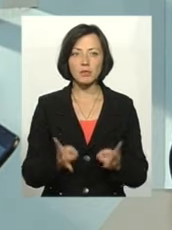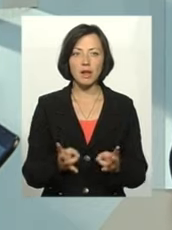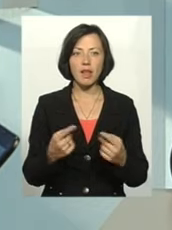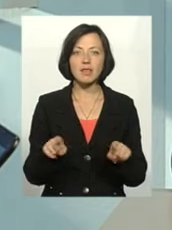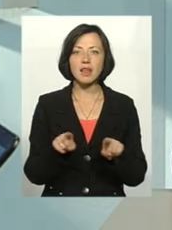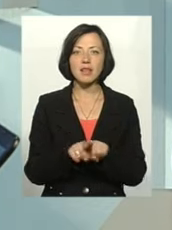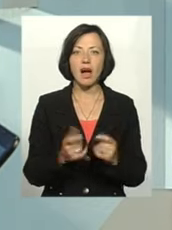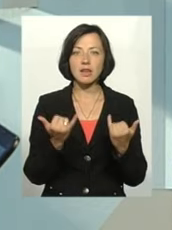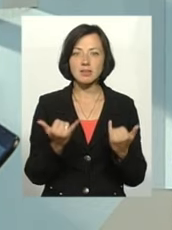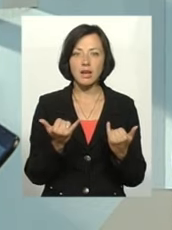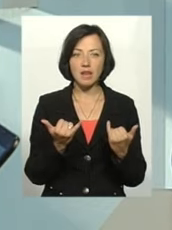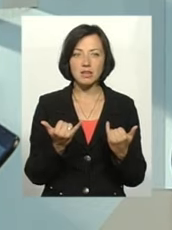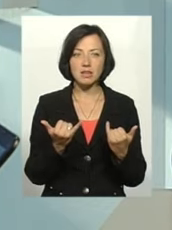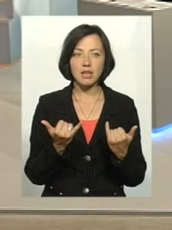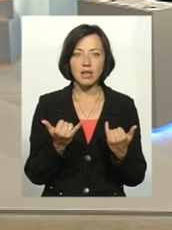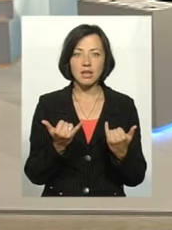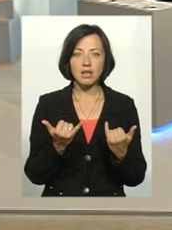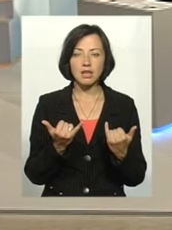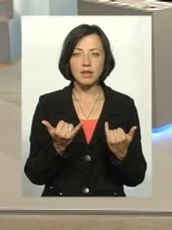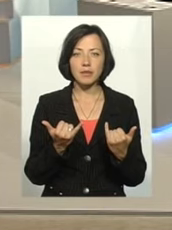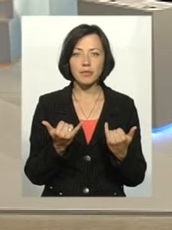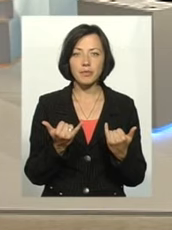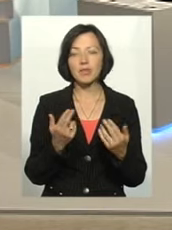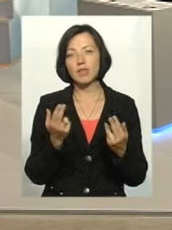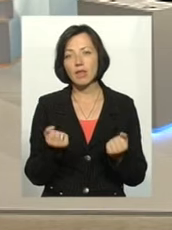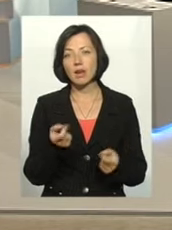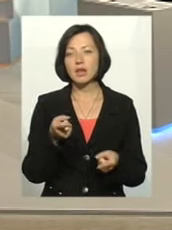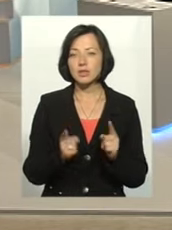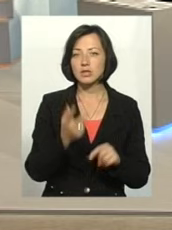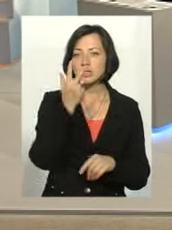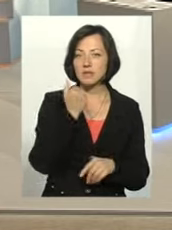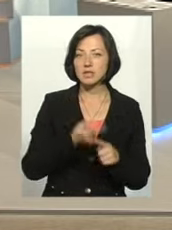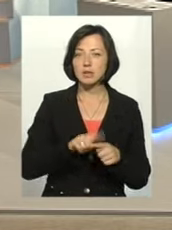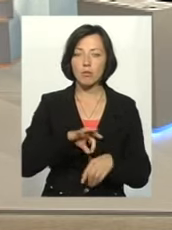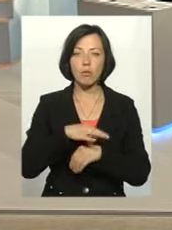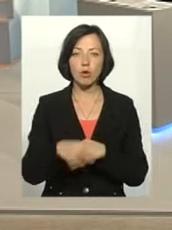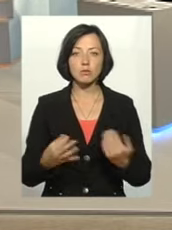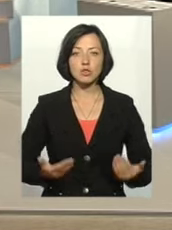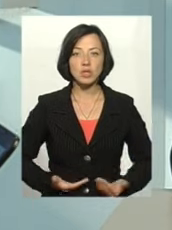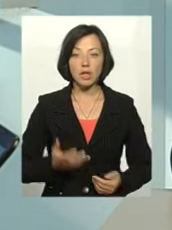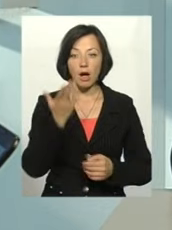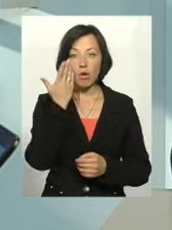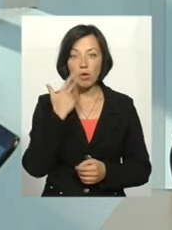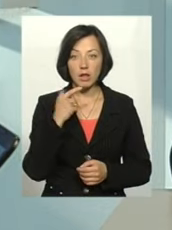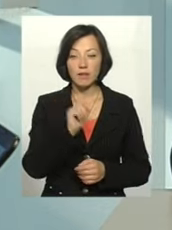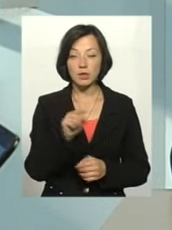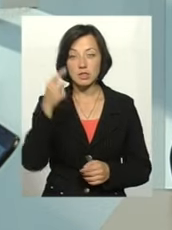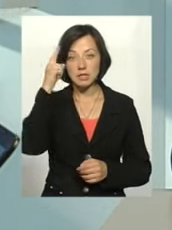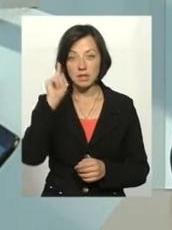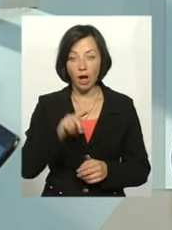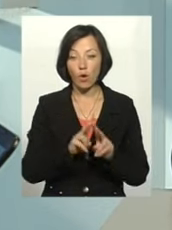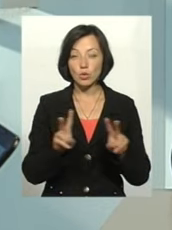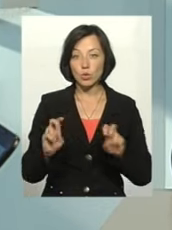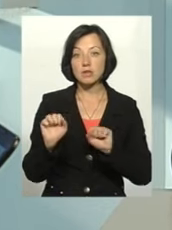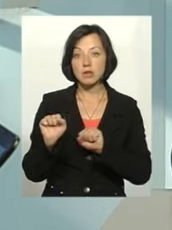так зараз викликають якоїсь такої, да, дійсно, ми вже звикли з цим болем жити. Але коли вони знають, що за них